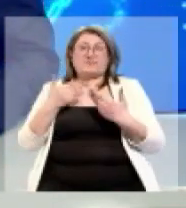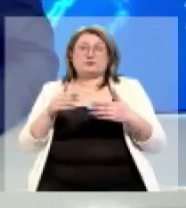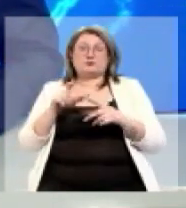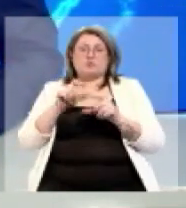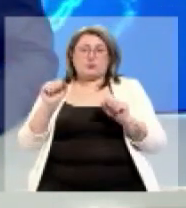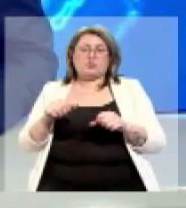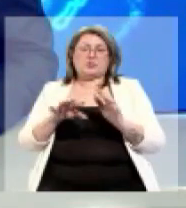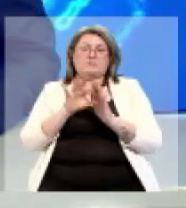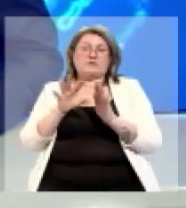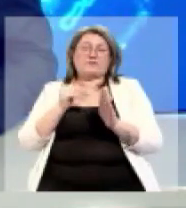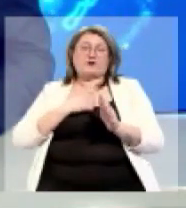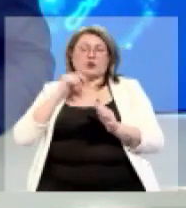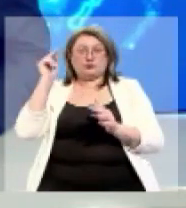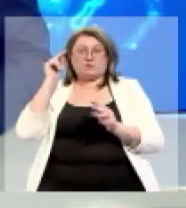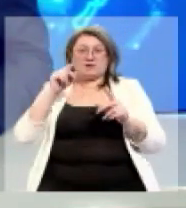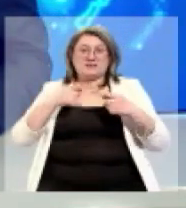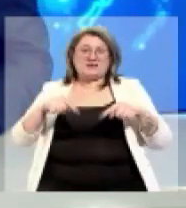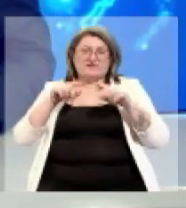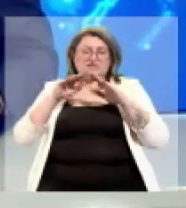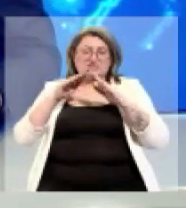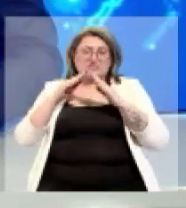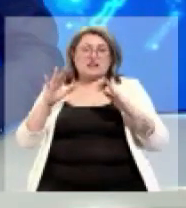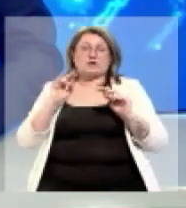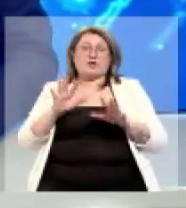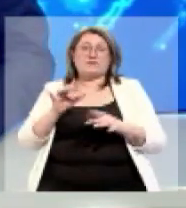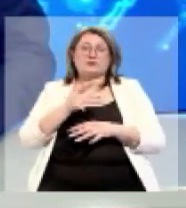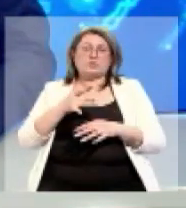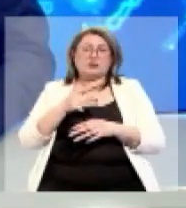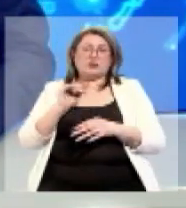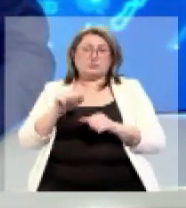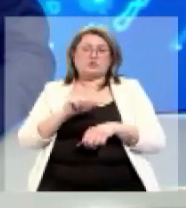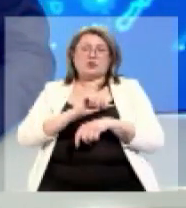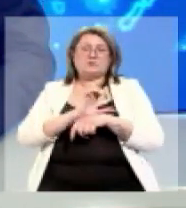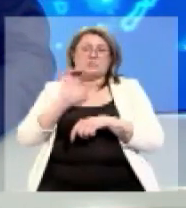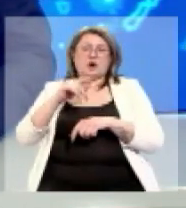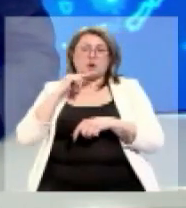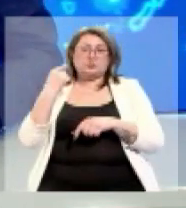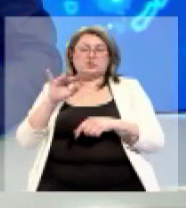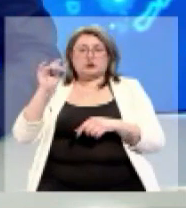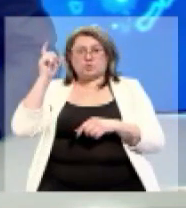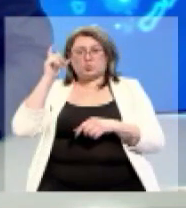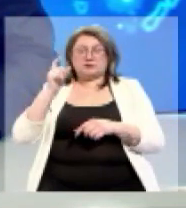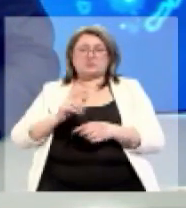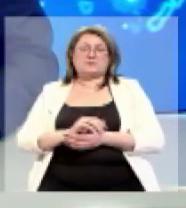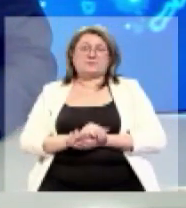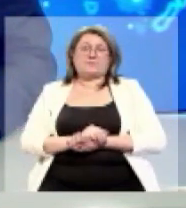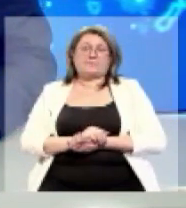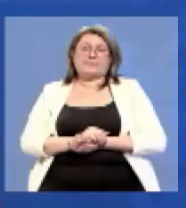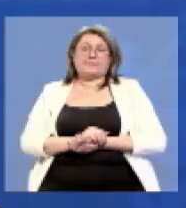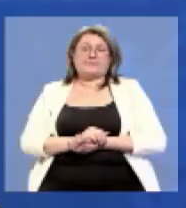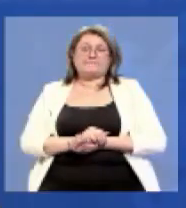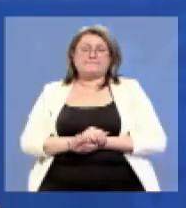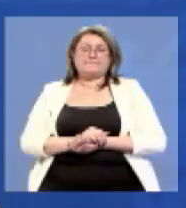қана республиканың ғана емес, сондай-ақ Ресей Федерациясы мен Түрік Республикасының әскери оқу орындарында іріктеуден өте алады.